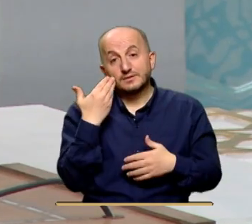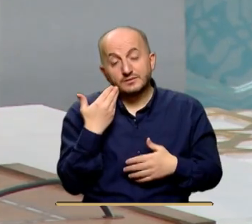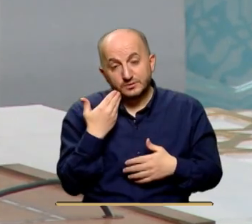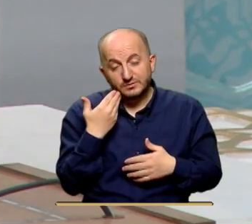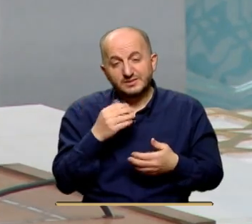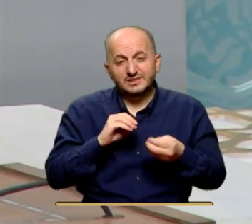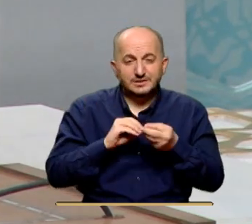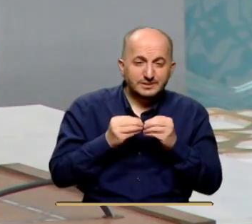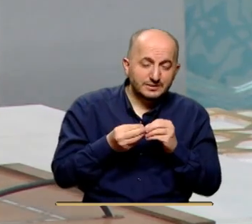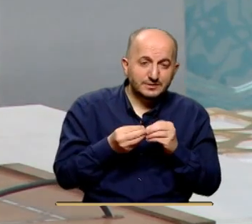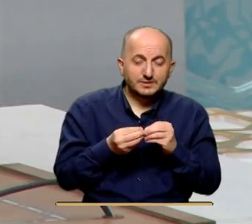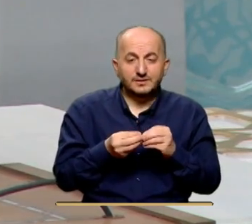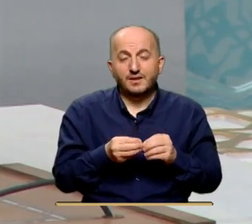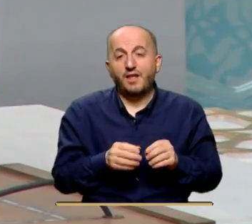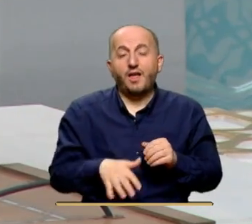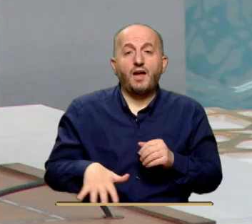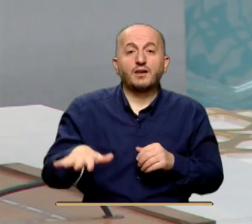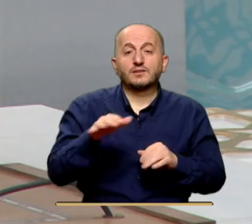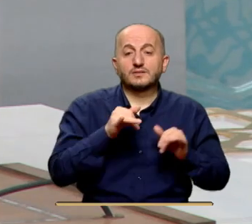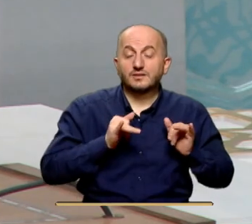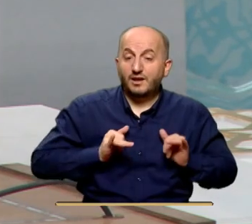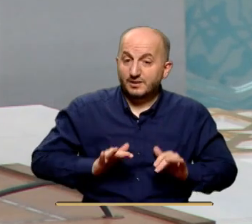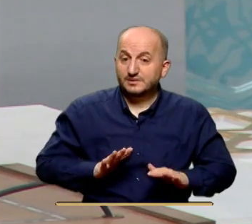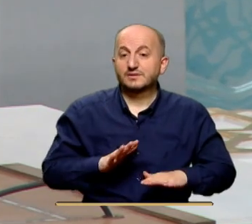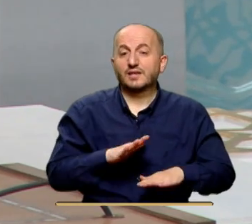ekranlardaki sıkıntısı herkesi rahatsız etti.